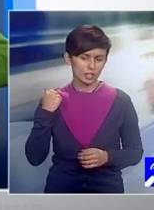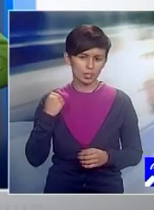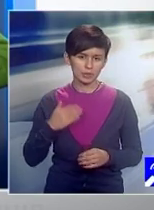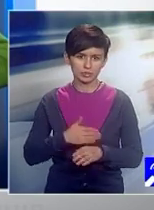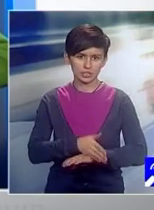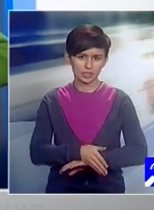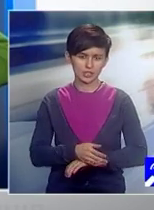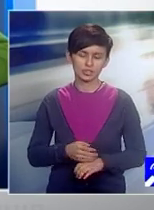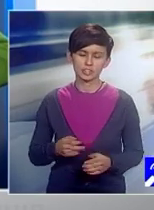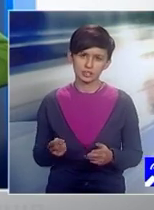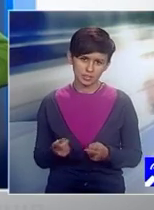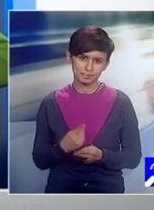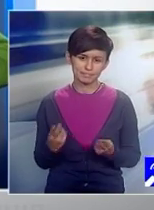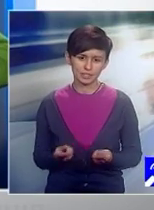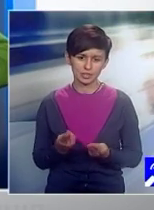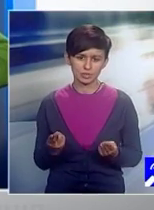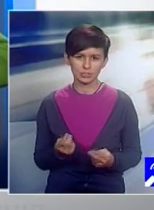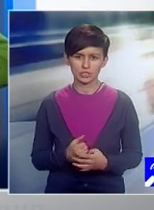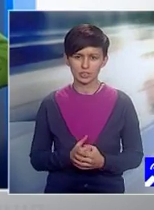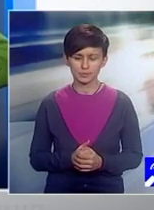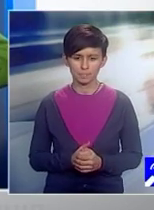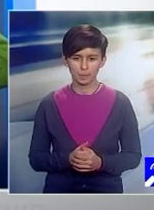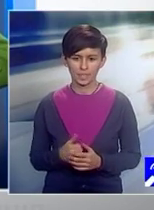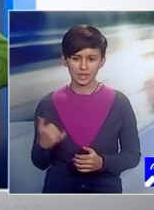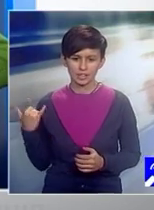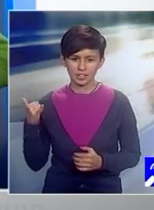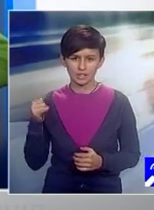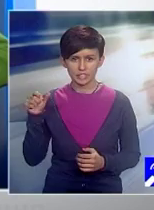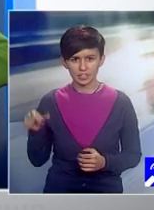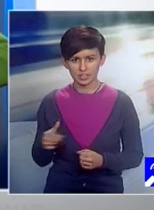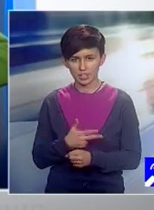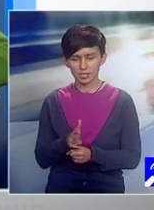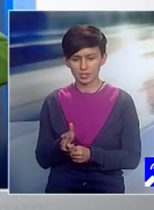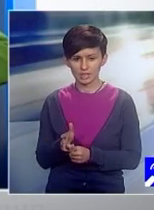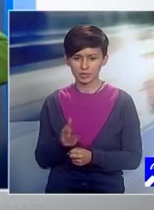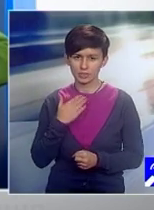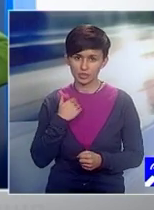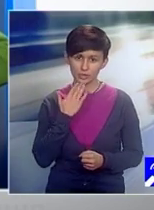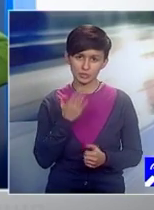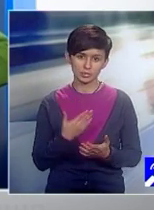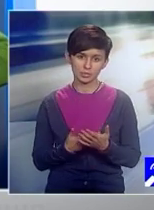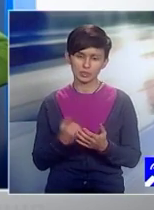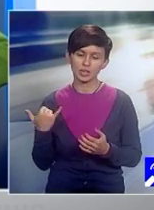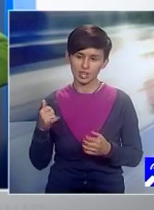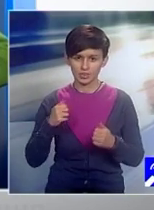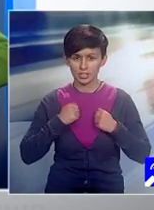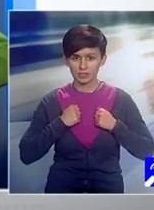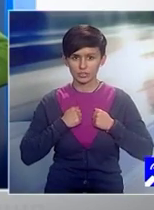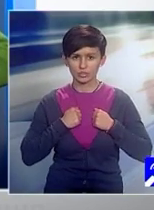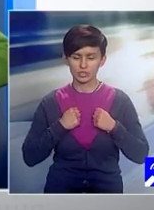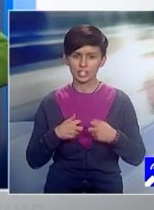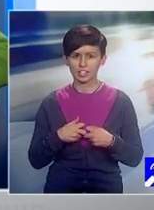mergem, hai să facem așa. Când a venit cameramanul, căruia îi mulțumesc și a fost drăguț că a venit voluntar, a venit și fără bani, a venit până